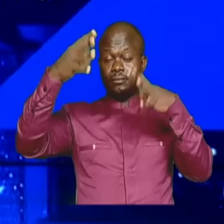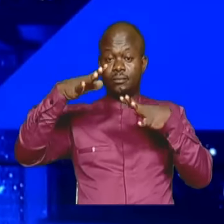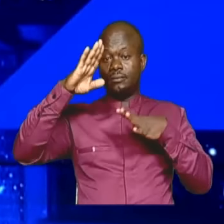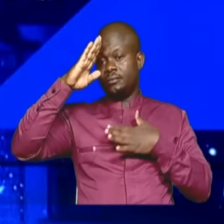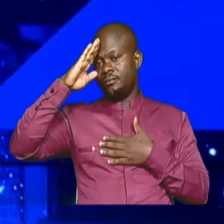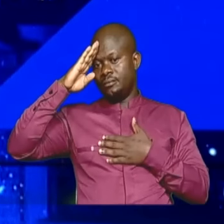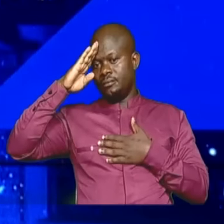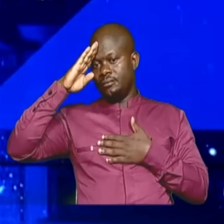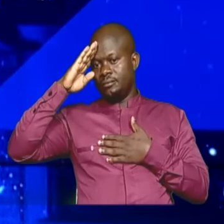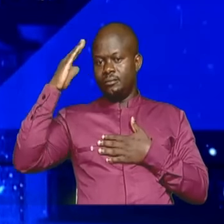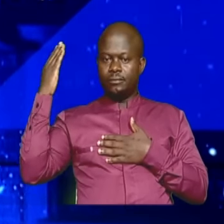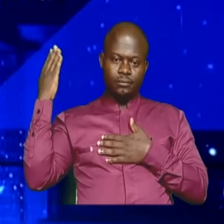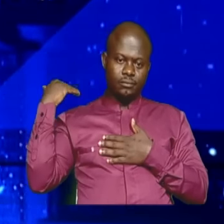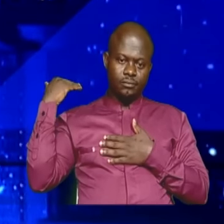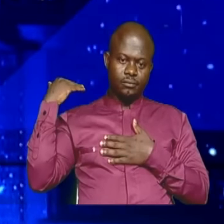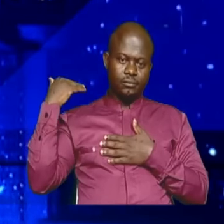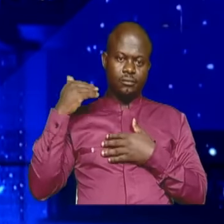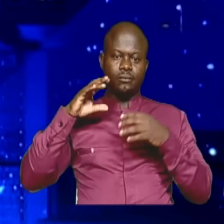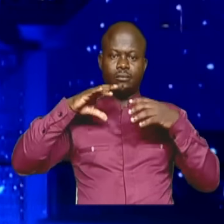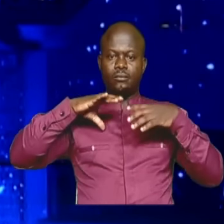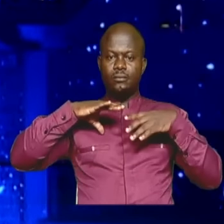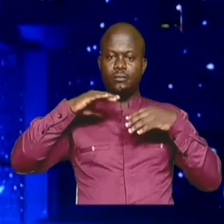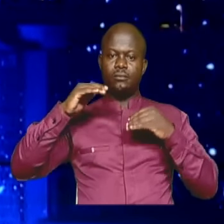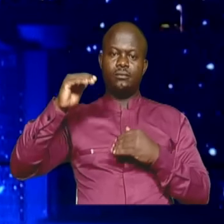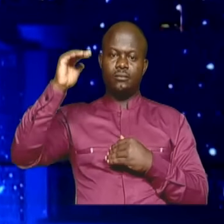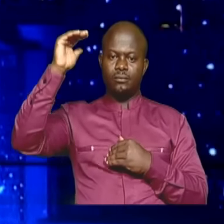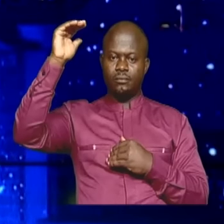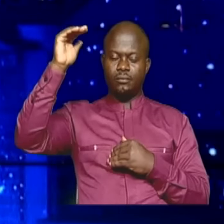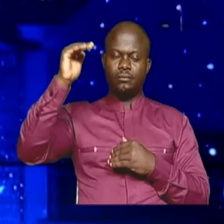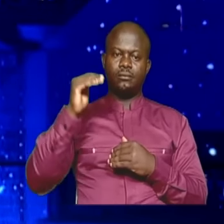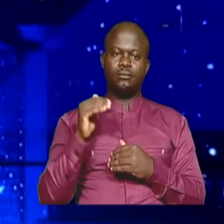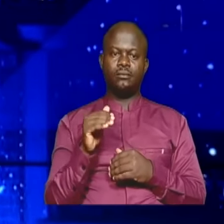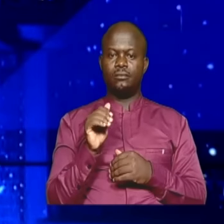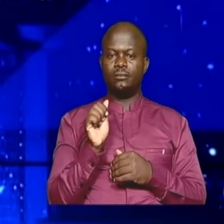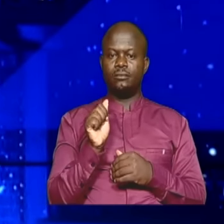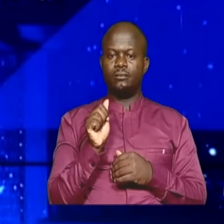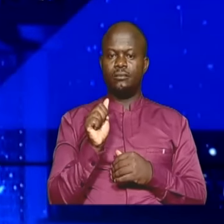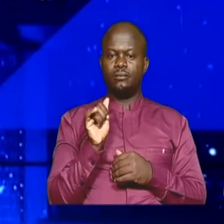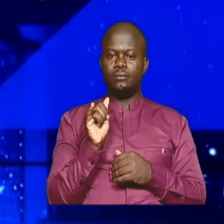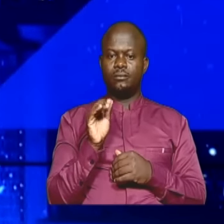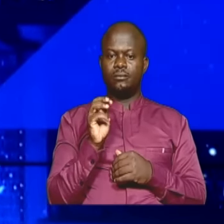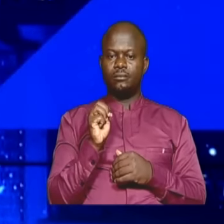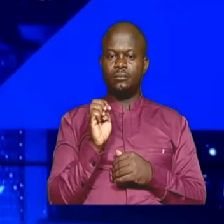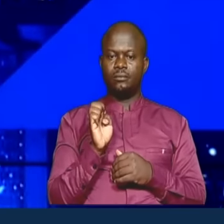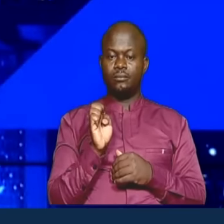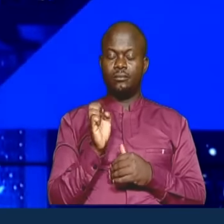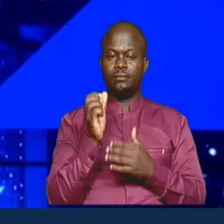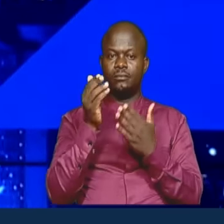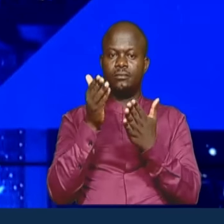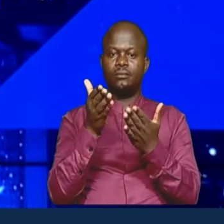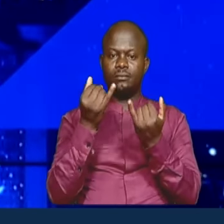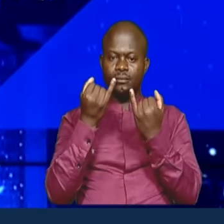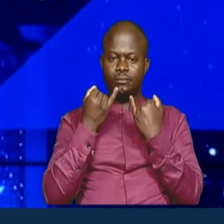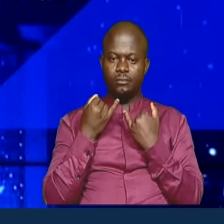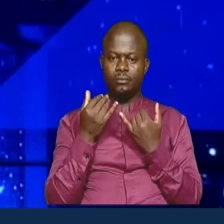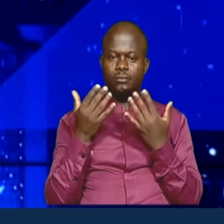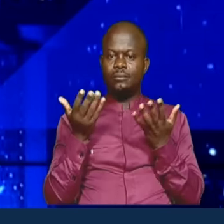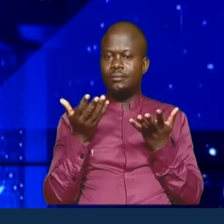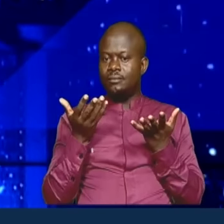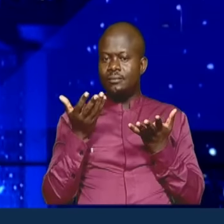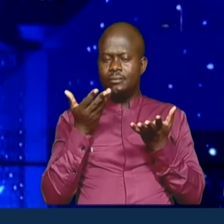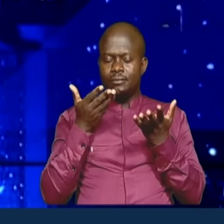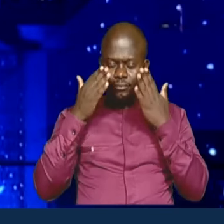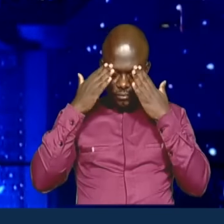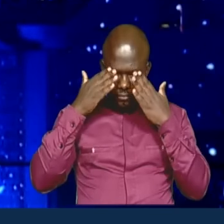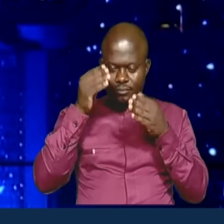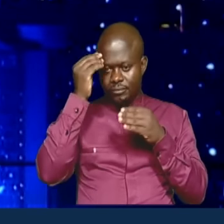abapolisi baherutse kujya mu kiruhuko cy'izabukuru. Mugenzi wacu Mebote Mushashi ariyo, reka tubwire ibiri kugarukaho